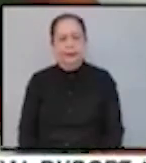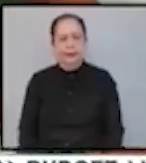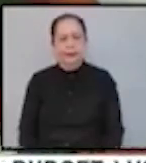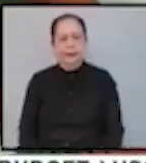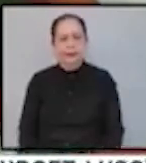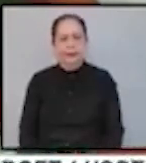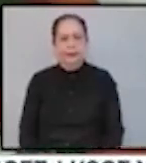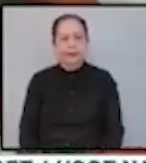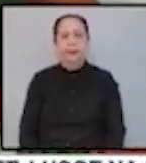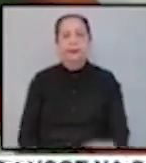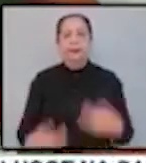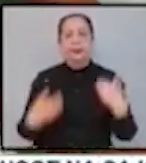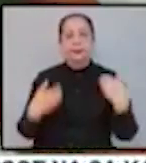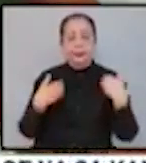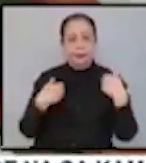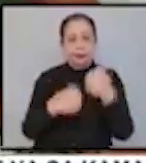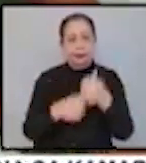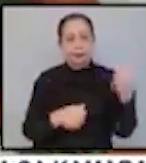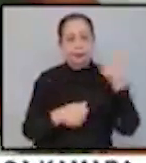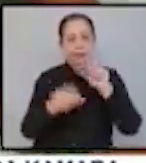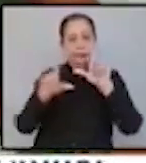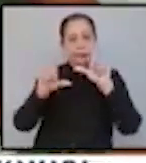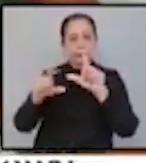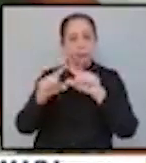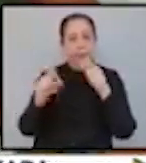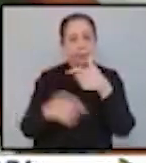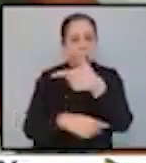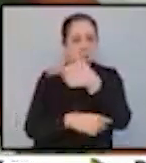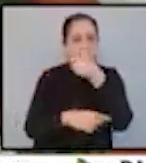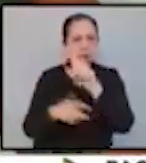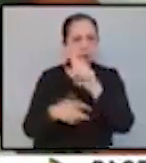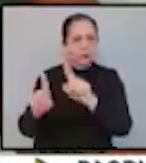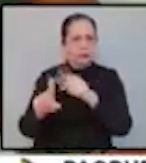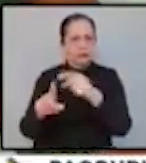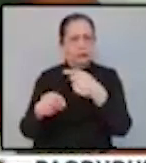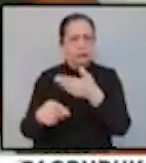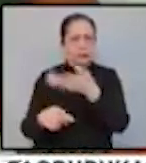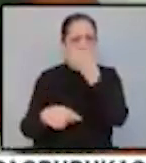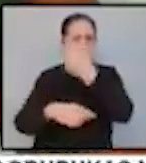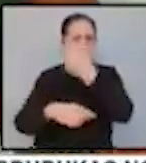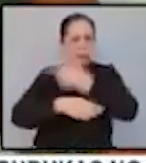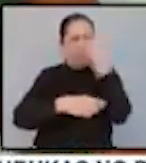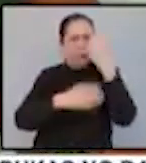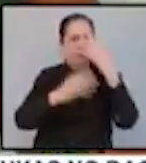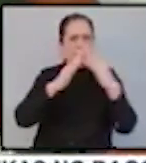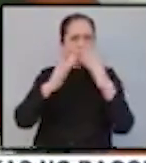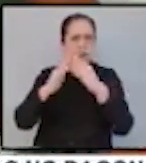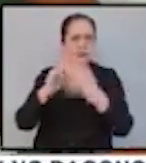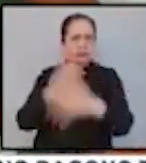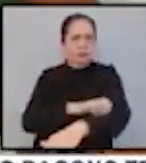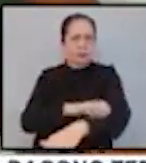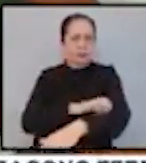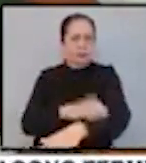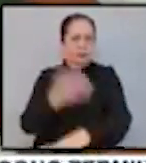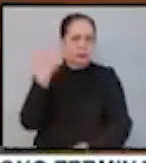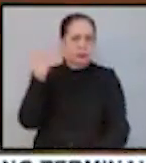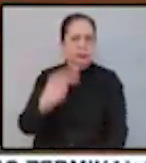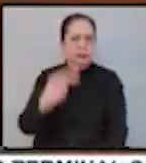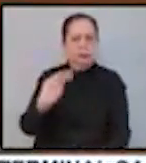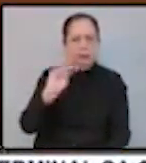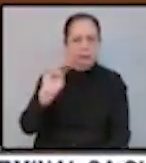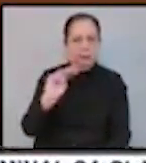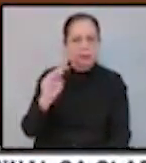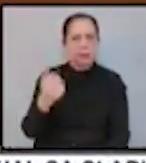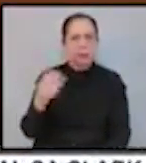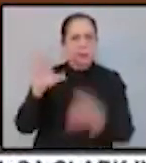Hawak na ng mga otoridad ang sospek sa pamamaril sa isang high-end subdivision sa Makati City nitong Lunes. Naresto nito